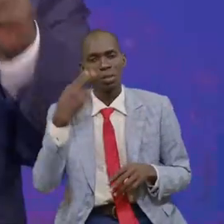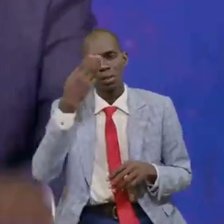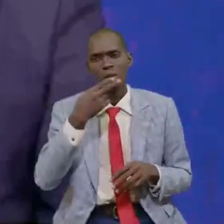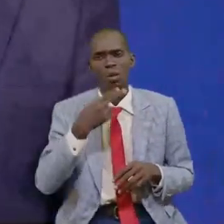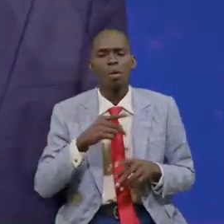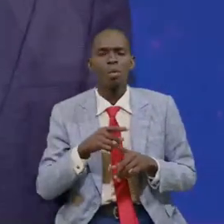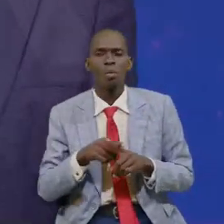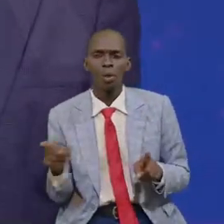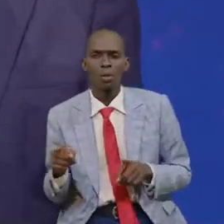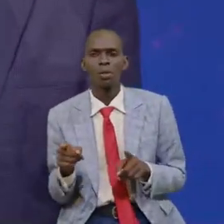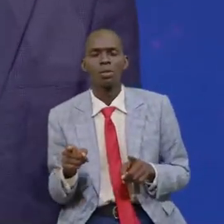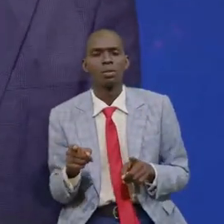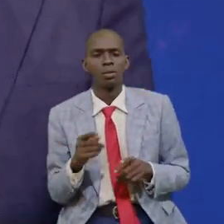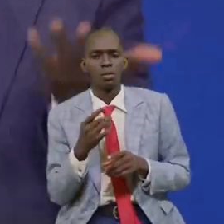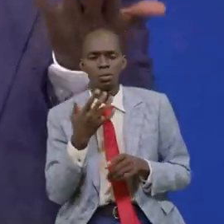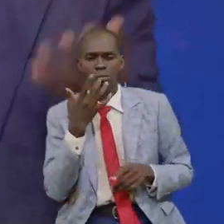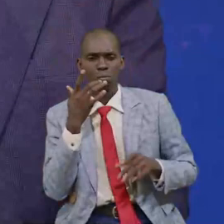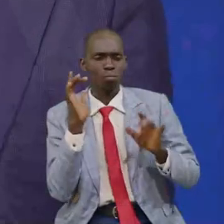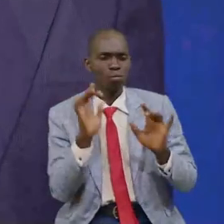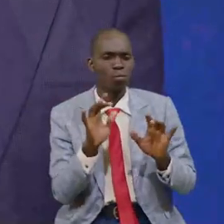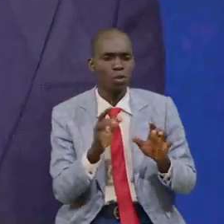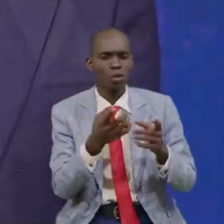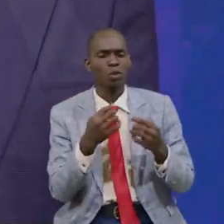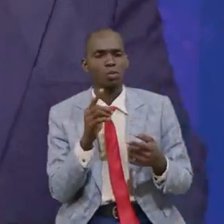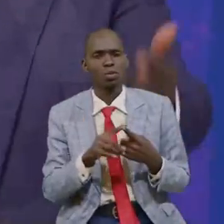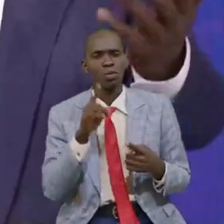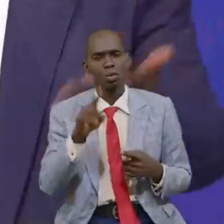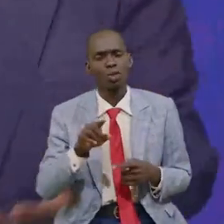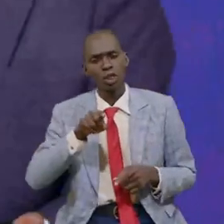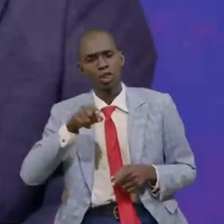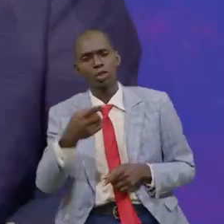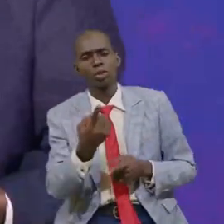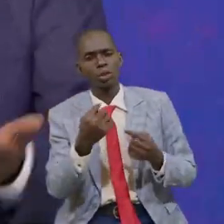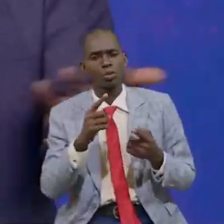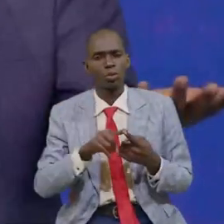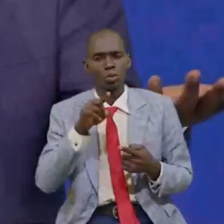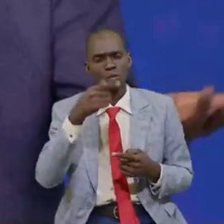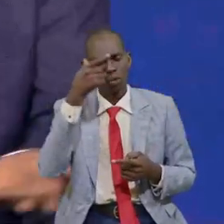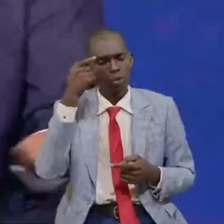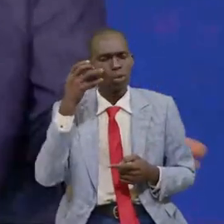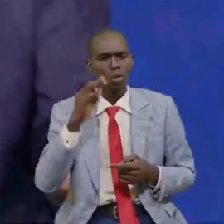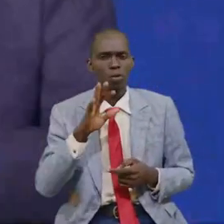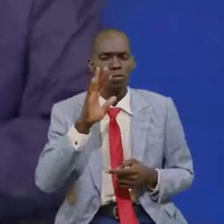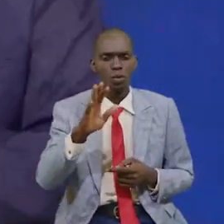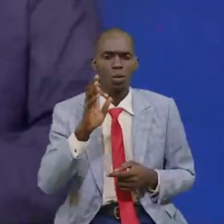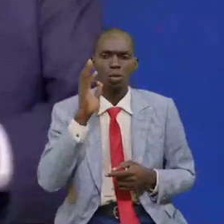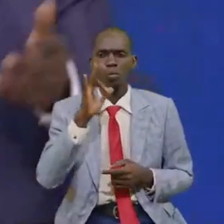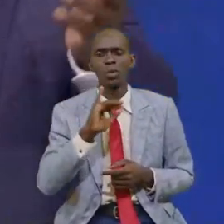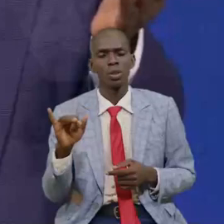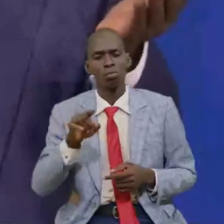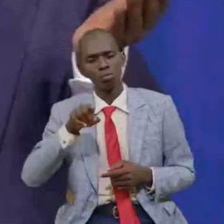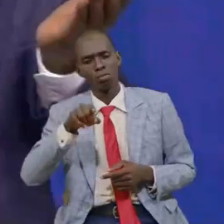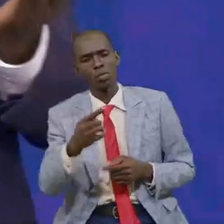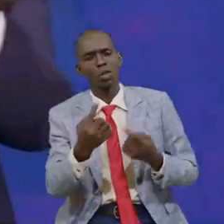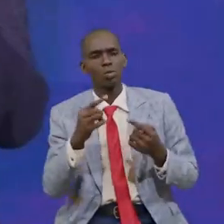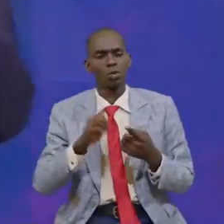Mais les insultes viennent. À cause de ta foi, les insultes viennent. À cause de ta prédication. Et les insultes viennent à cause de